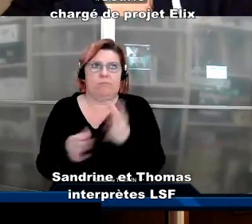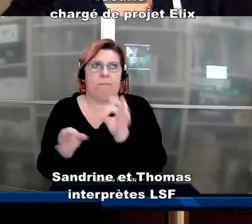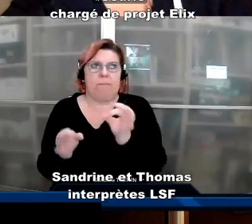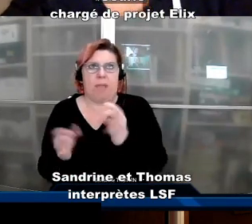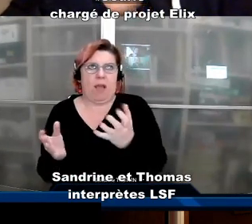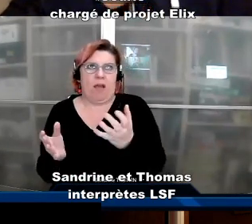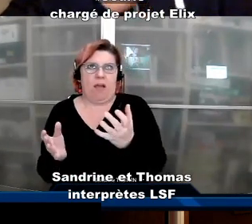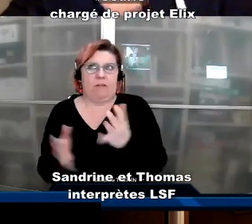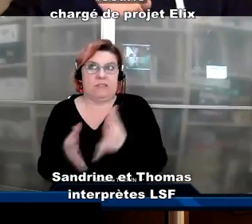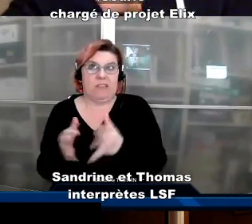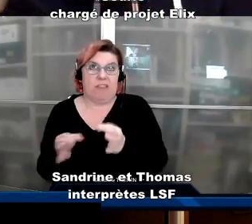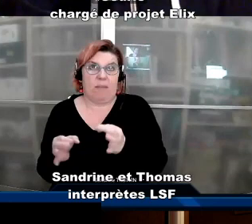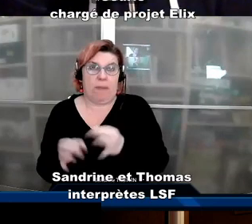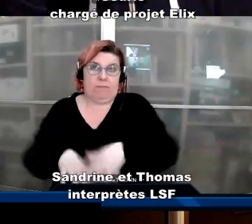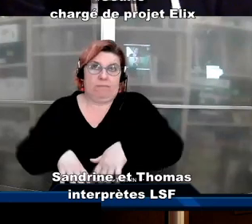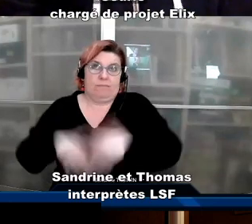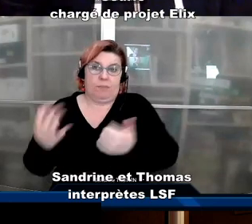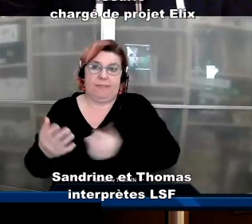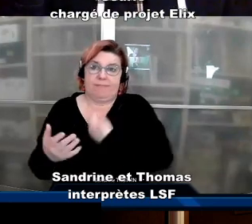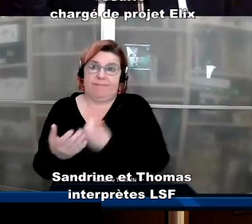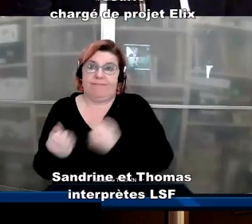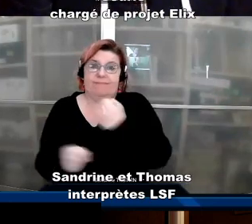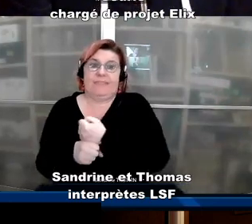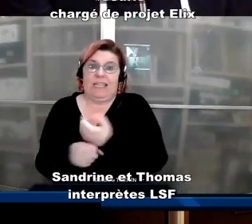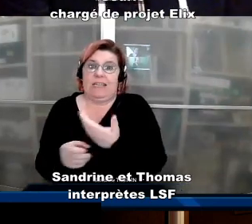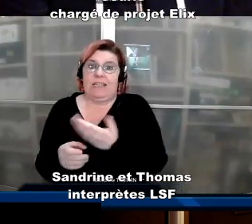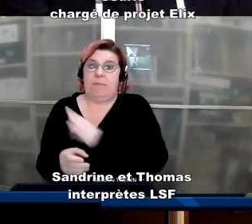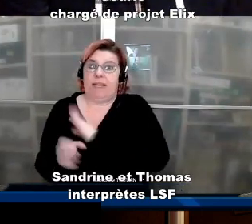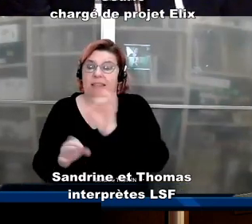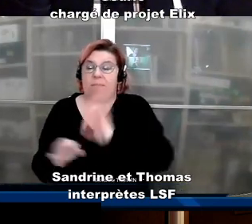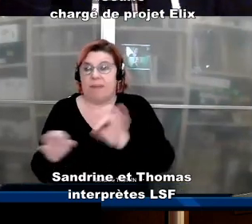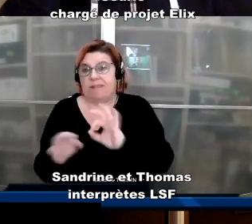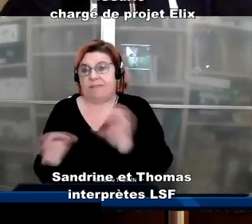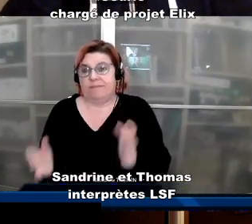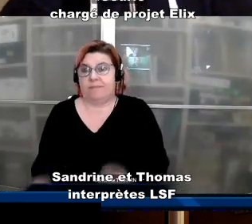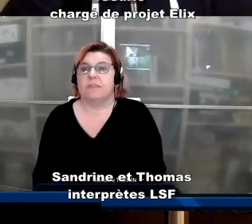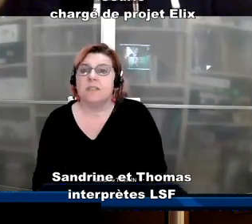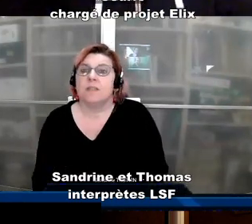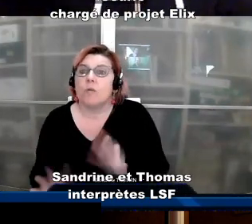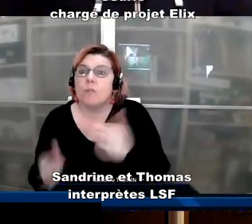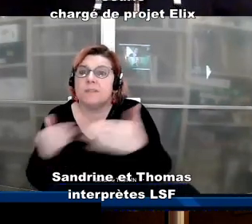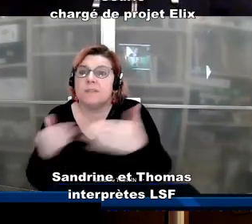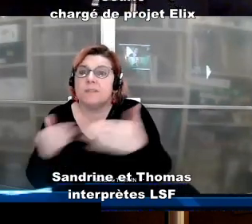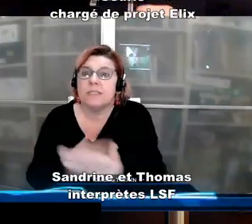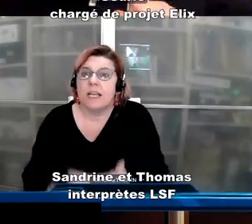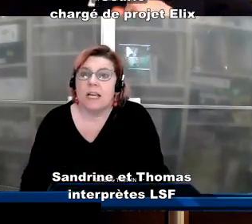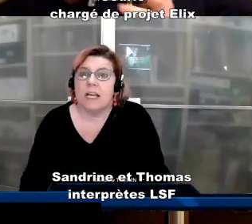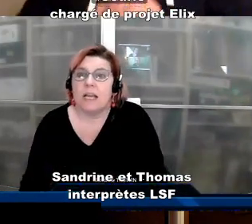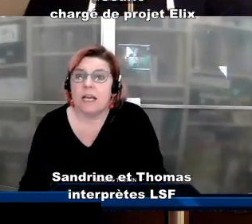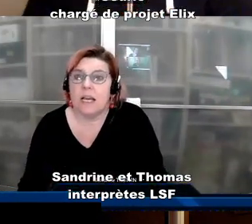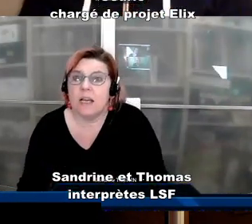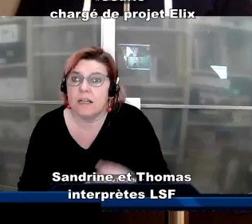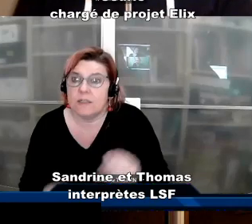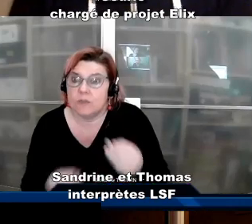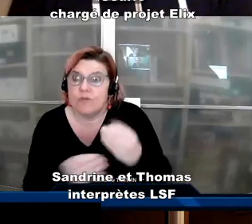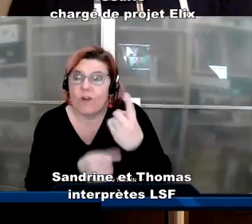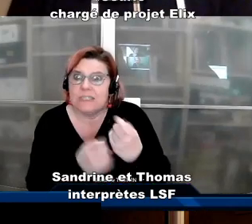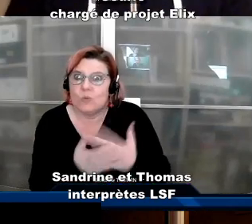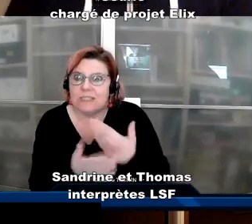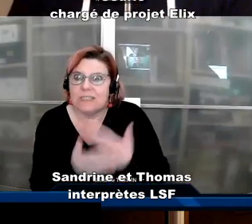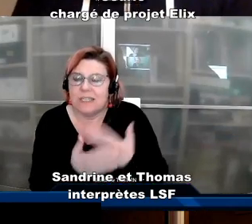on fait notre signe parce que le signe, il n'y en a pas qui existe par rapport à ça. Comment ça se passe? C'est une question qui revient souvent, d'où viennent les signes quand